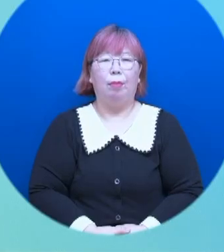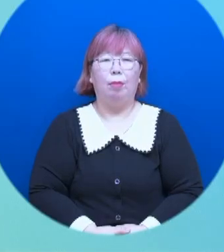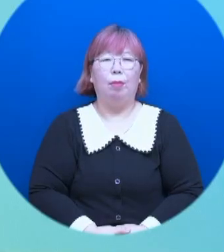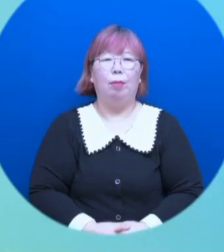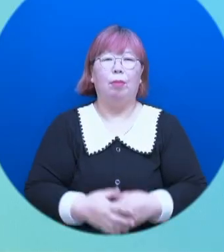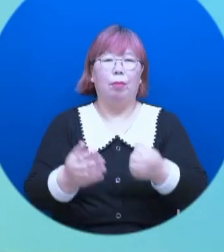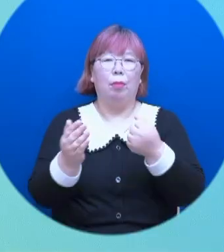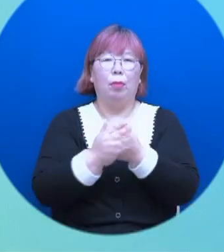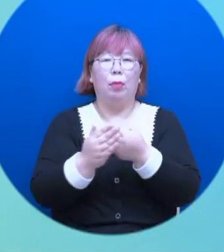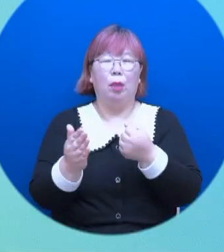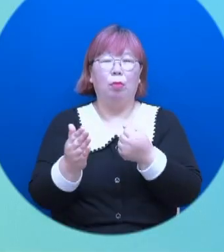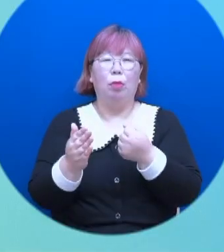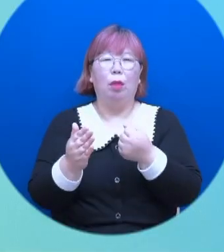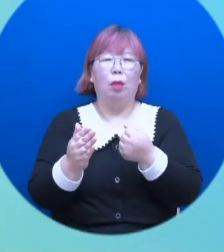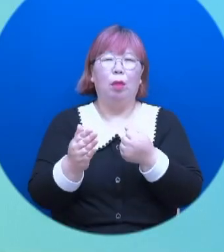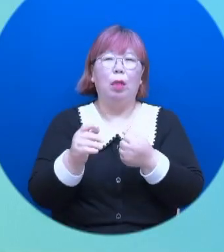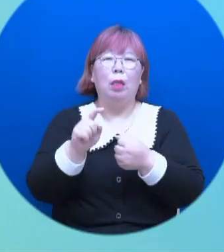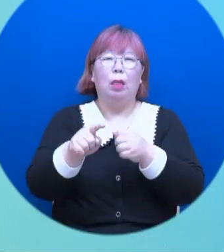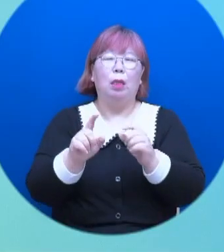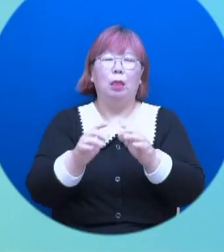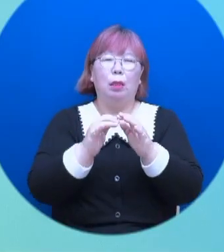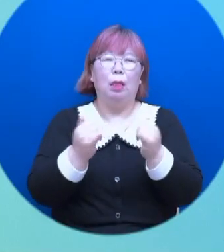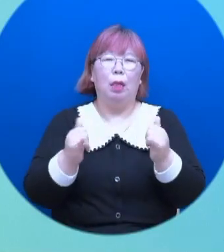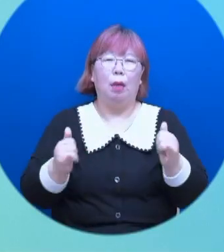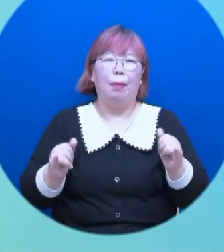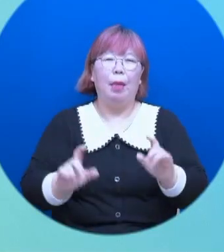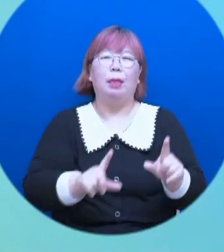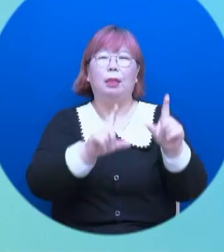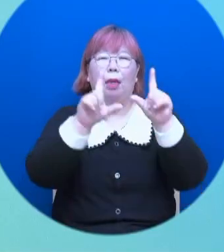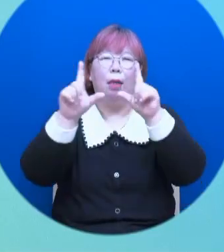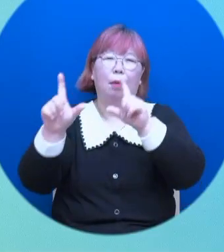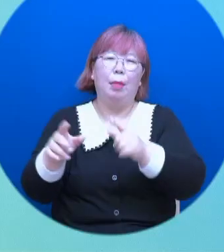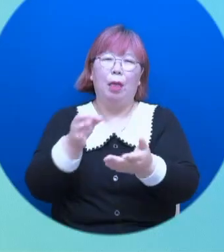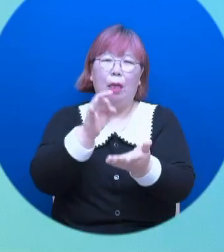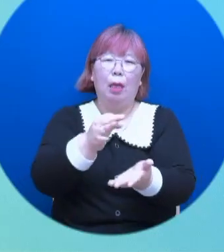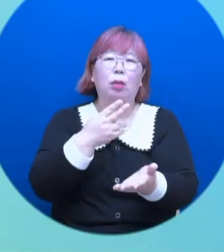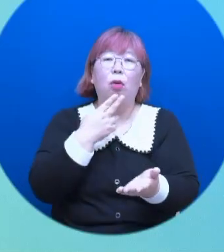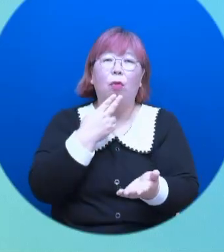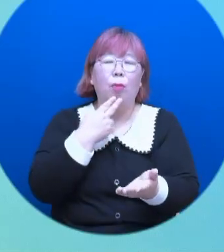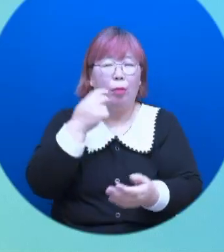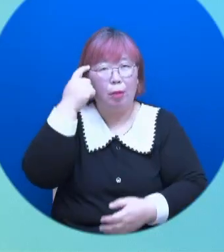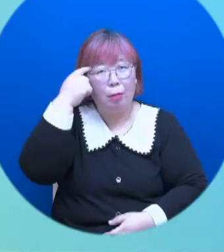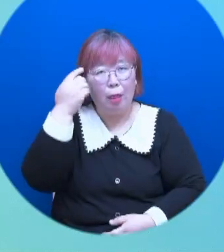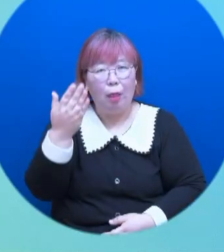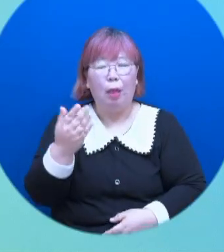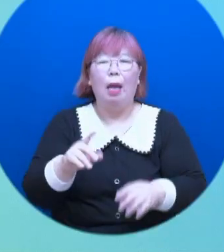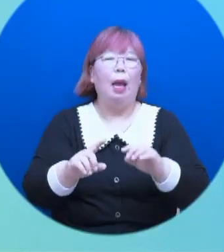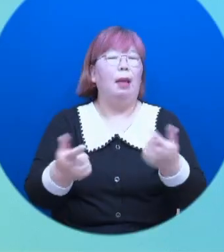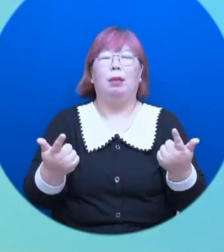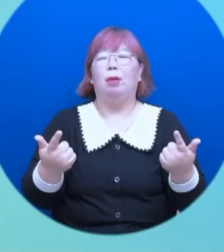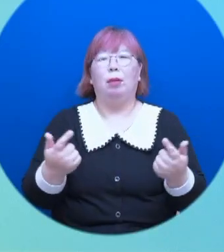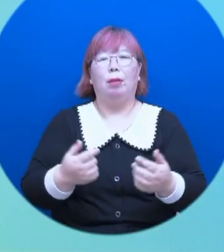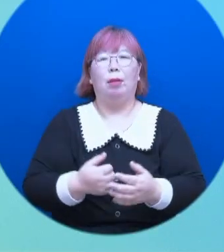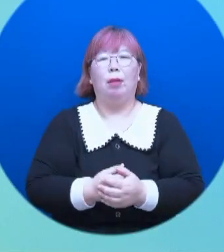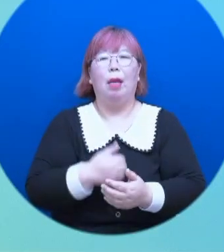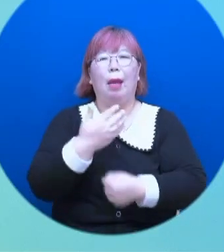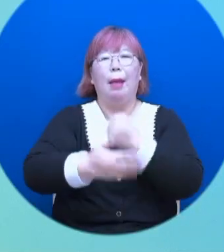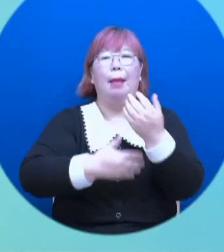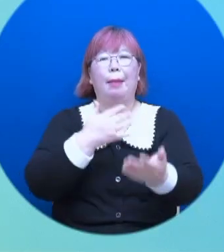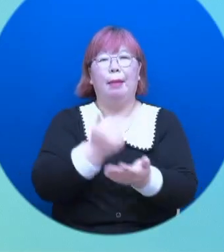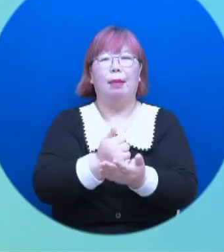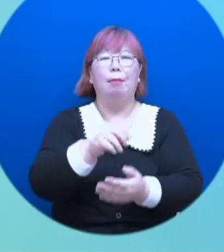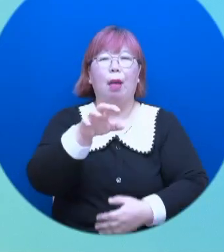때문에 이분들의 삶이 가치 없는 삶입니까? 아니요. 하나님